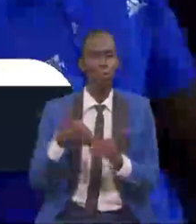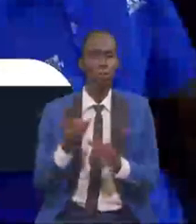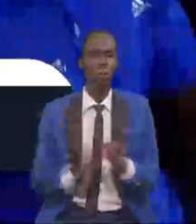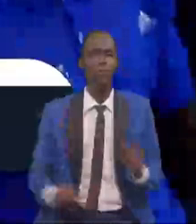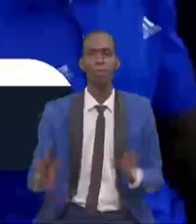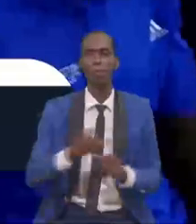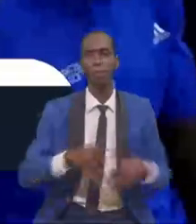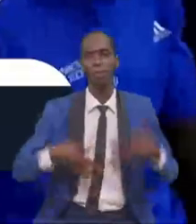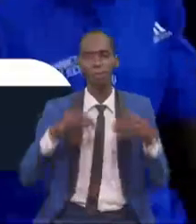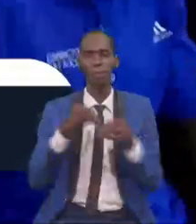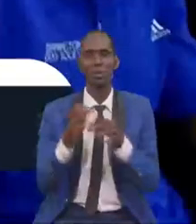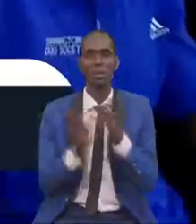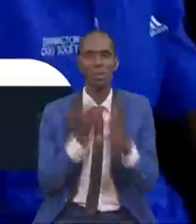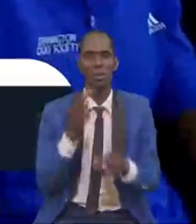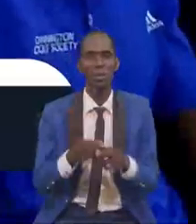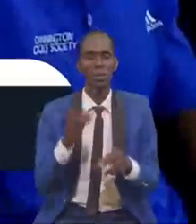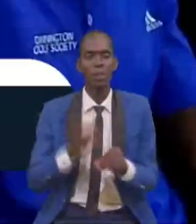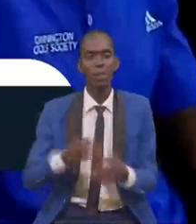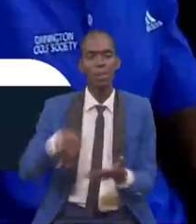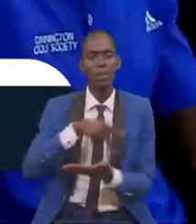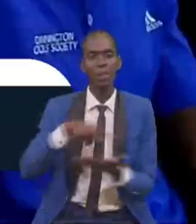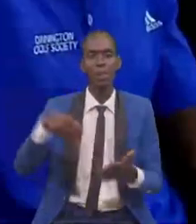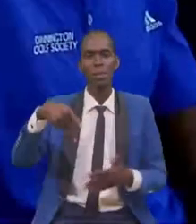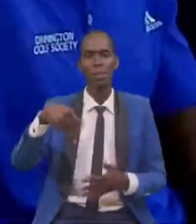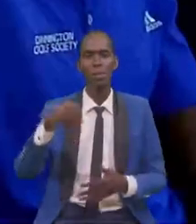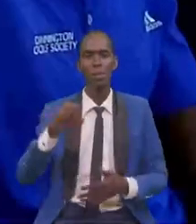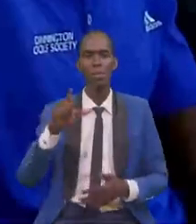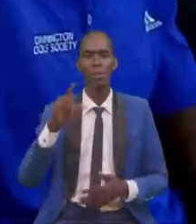puissance dans chaque vie. Psaume